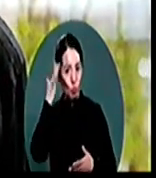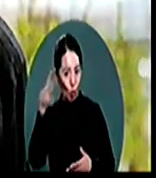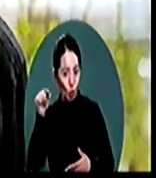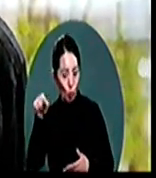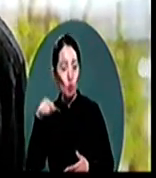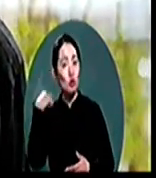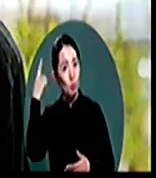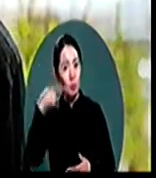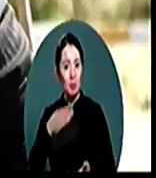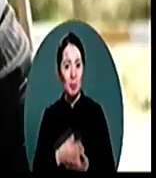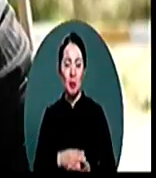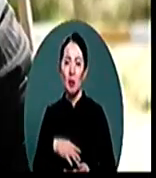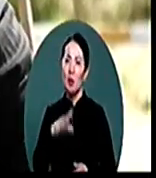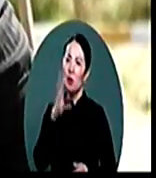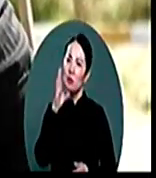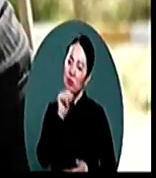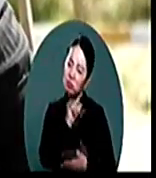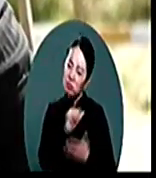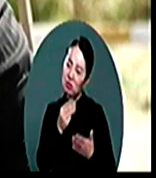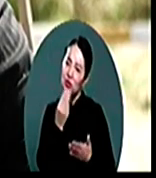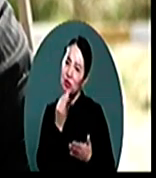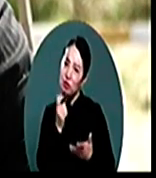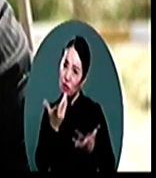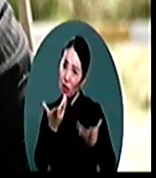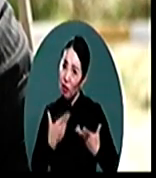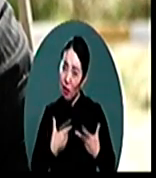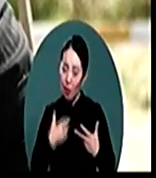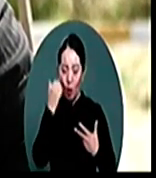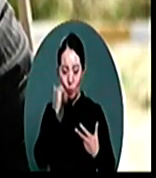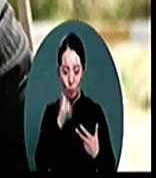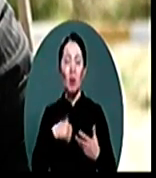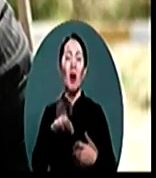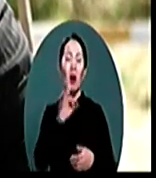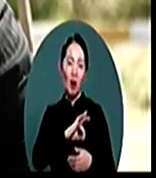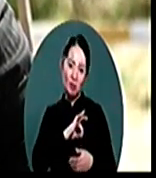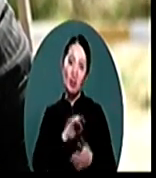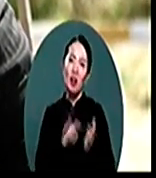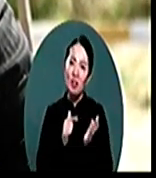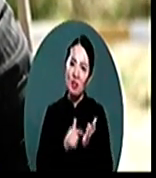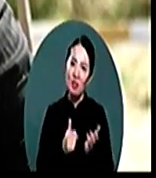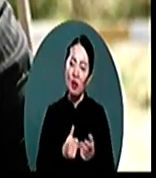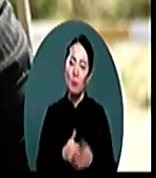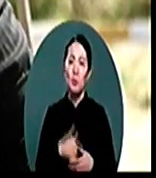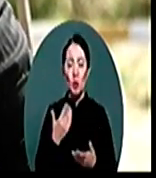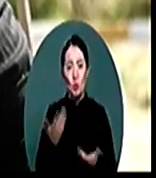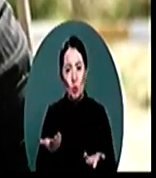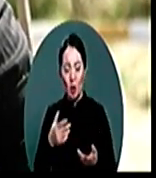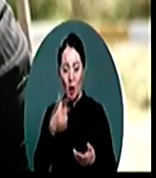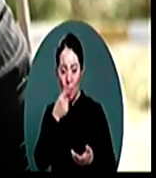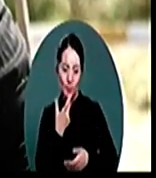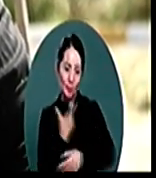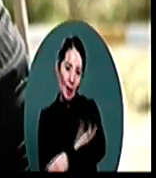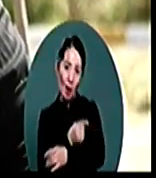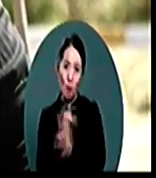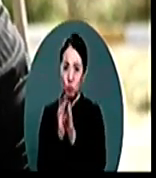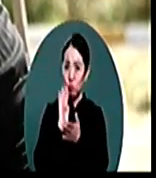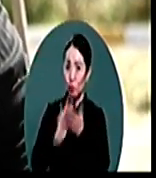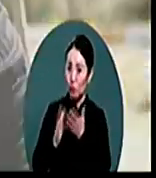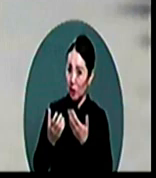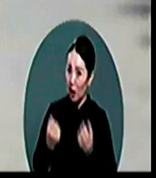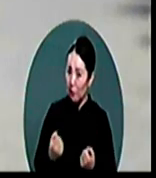олгож бодож явдгийн шүү дээ. За насны хөшиг авж байгаа ахмадууд ч бол нэрээ насны хөшиг л хэрэгтэй л зүйл. Наазах нэм тариагаа авчих байх